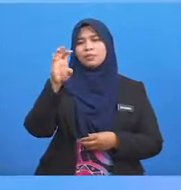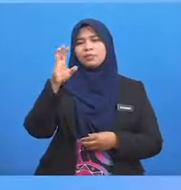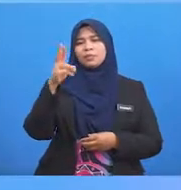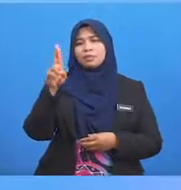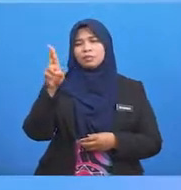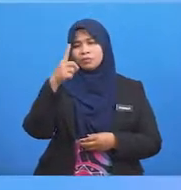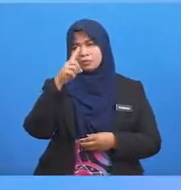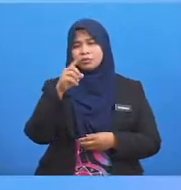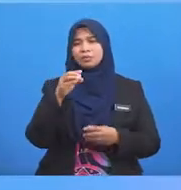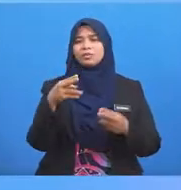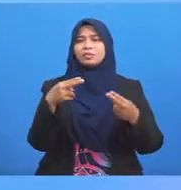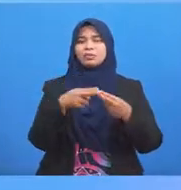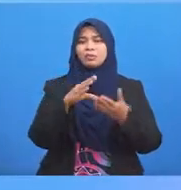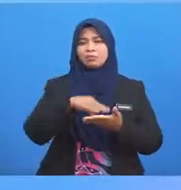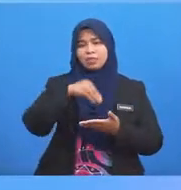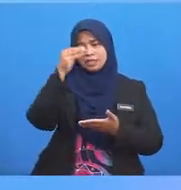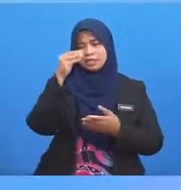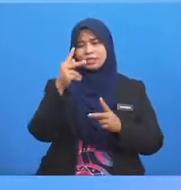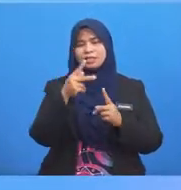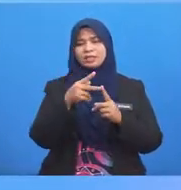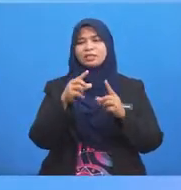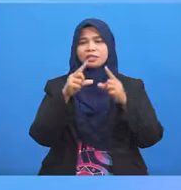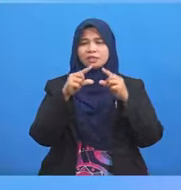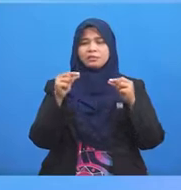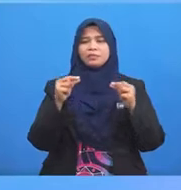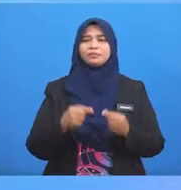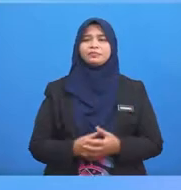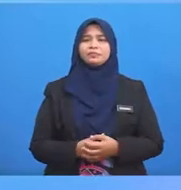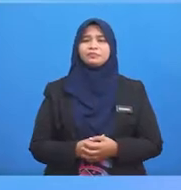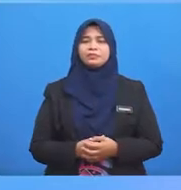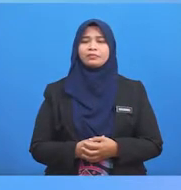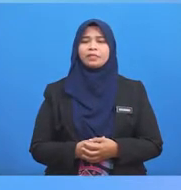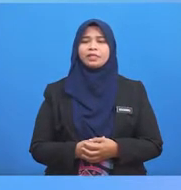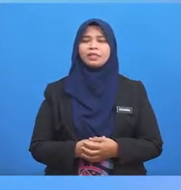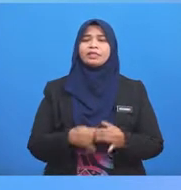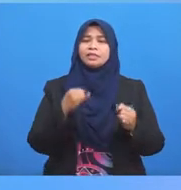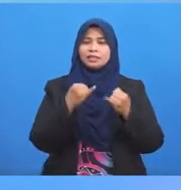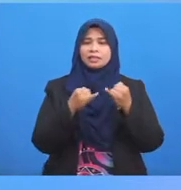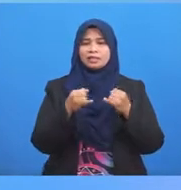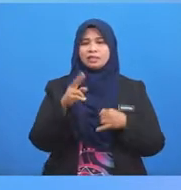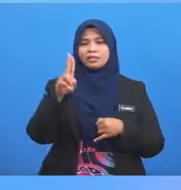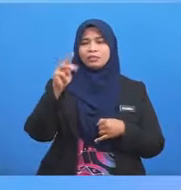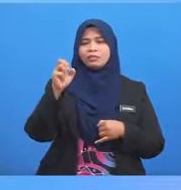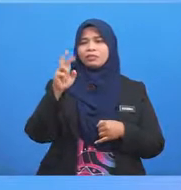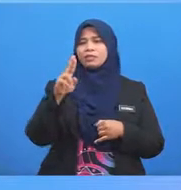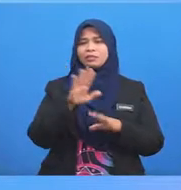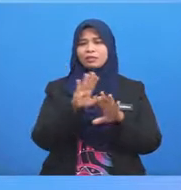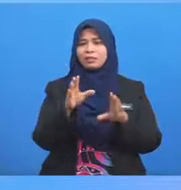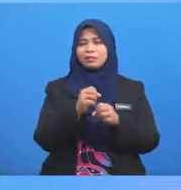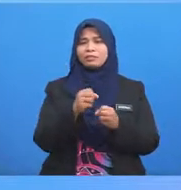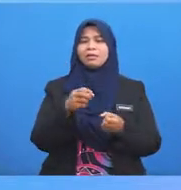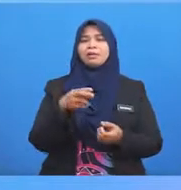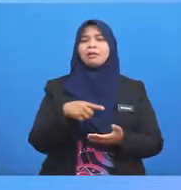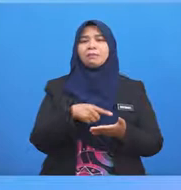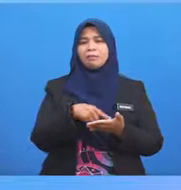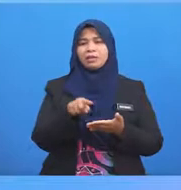RM140,000 untuk melanjutkan pelajaran ke Jepun. Jika Umar tidak dapat membayar pinjaman